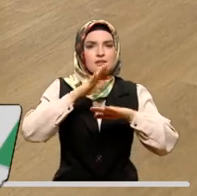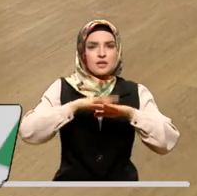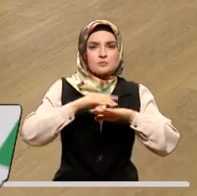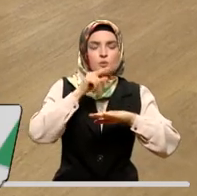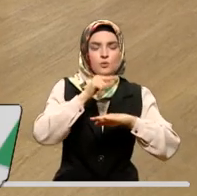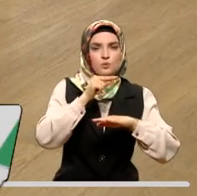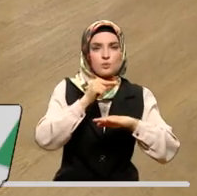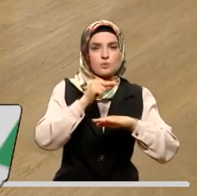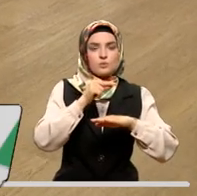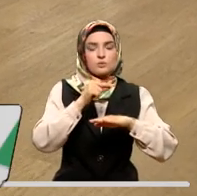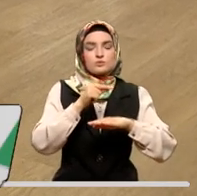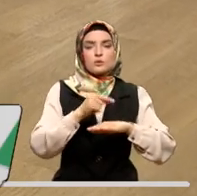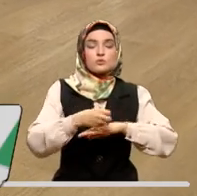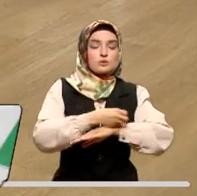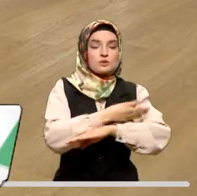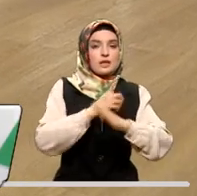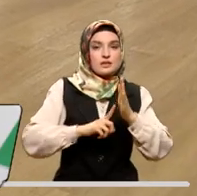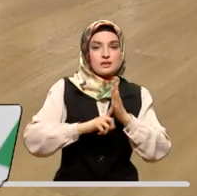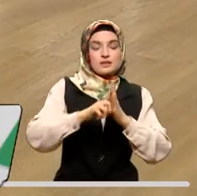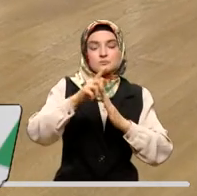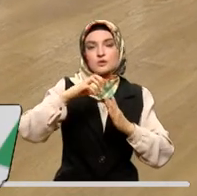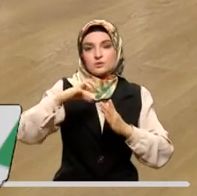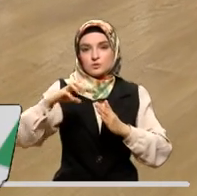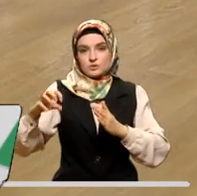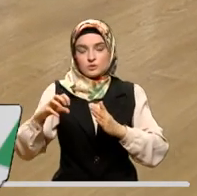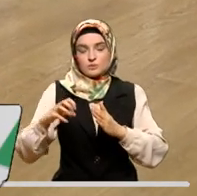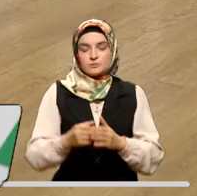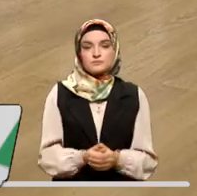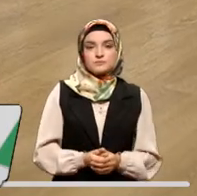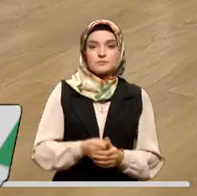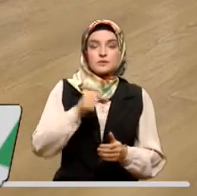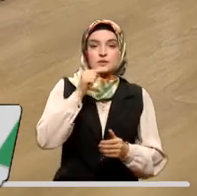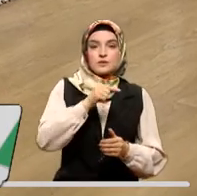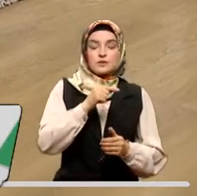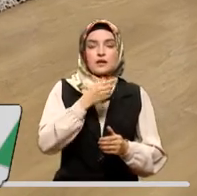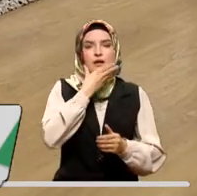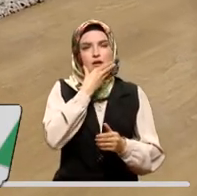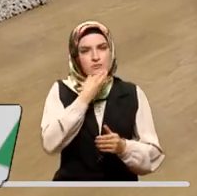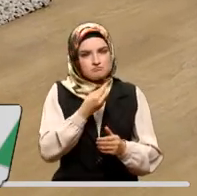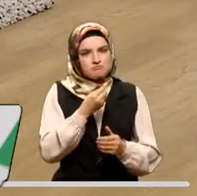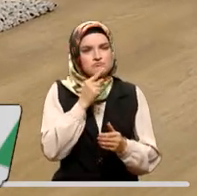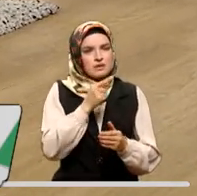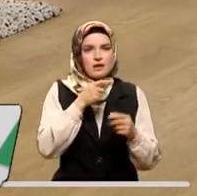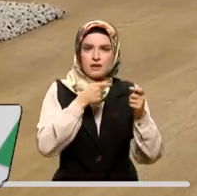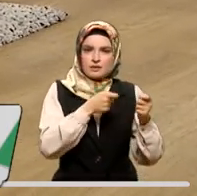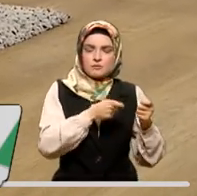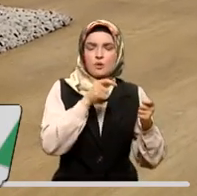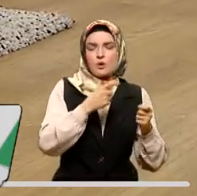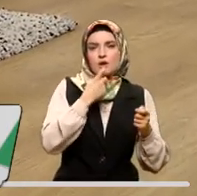mahremiyet duygusunun gelişim dönemleridir. Mahremiyet yani, eğitimi onunla bile tabii başlıyor. Tabii onunla başlıyor. Çünkü çocuk o